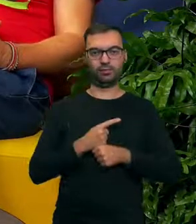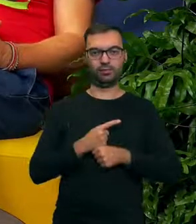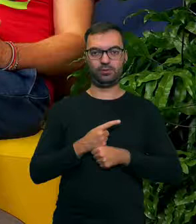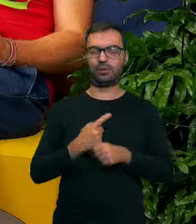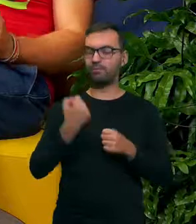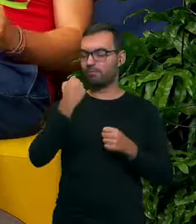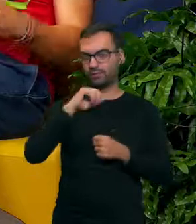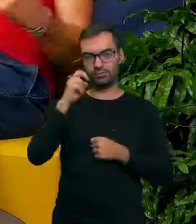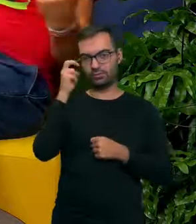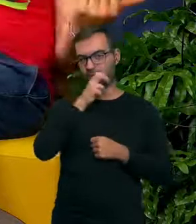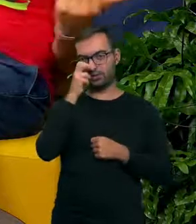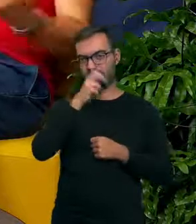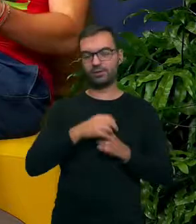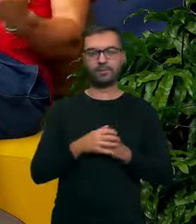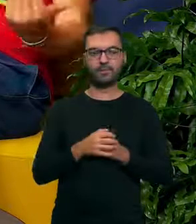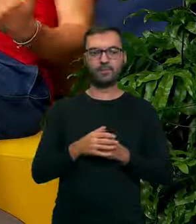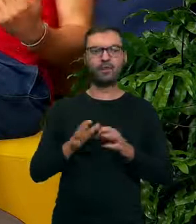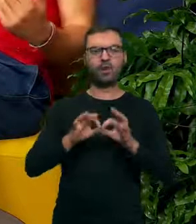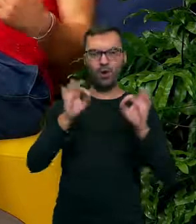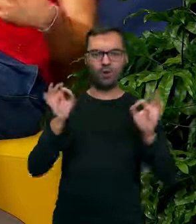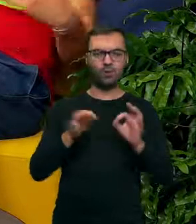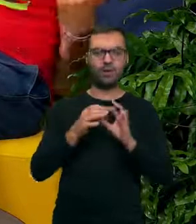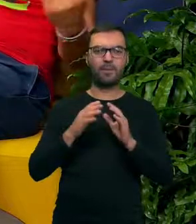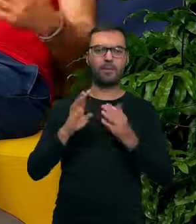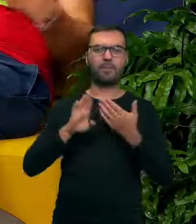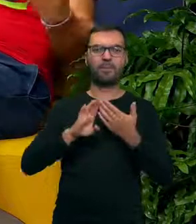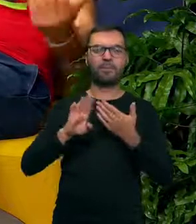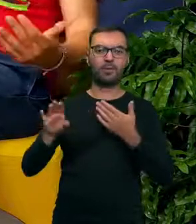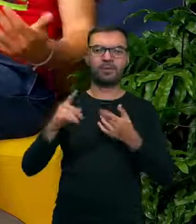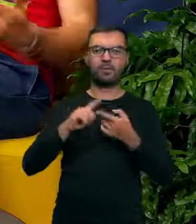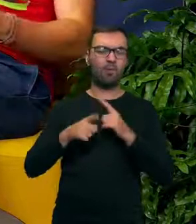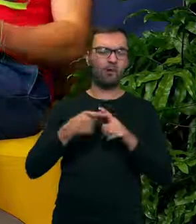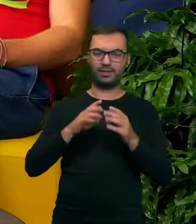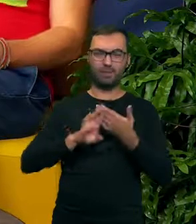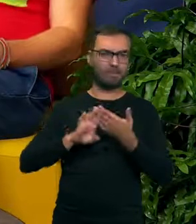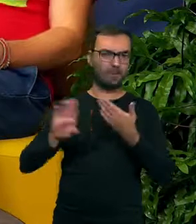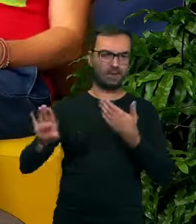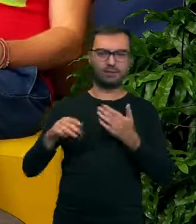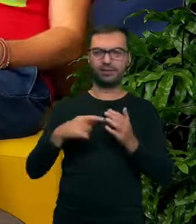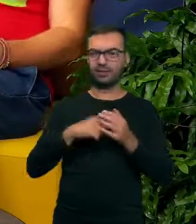ona jest bardzo ciekawa jakby w oderwaniu w ogóle od całego kontekstu politycznego